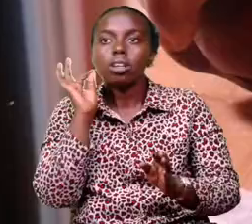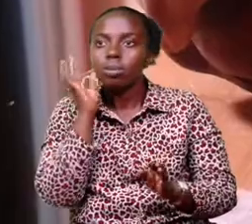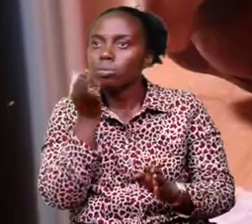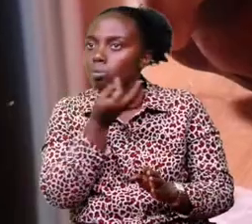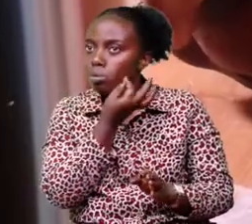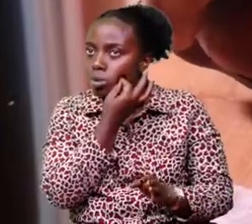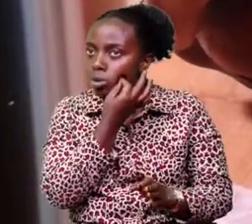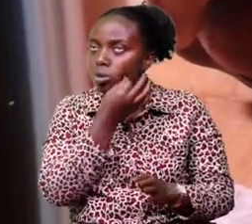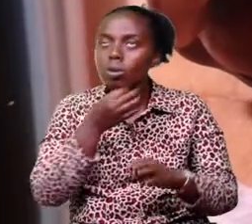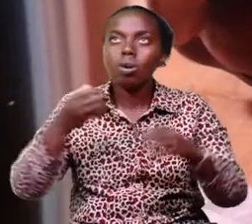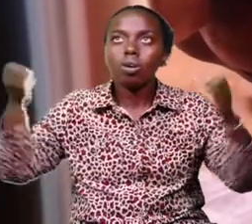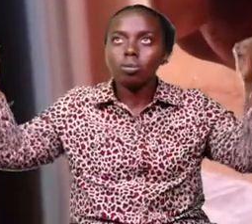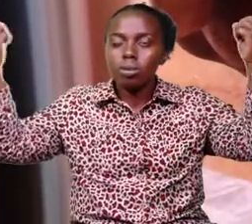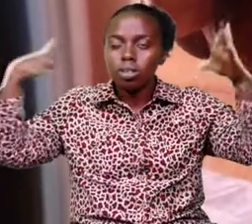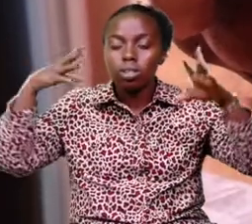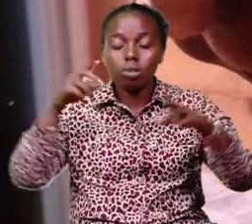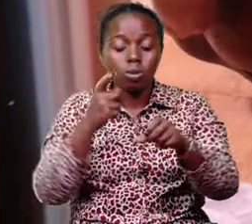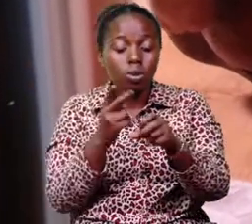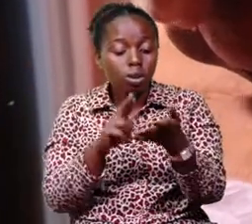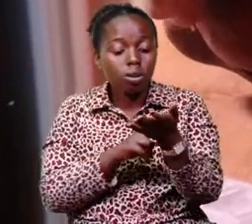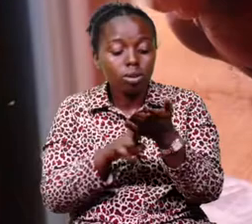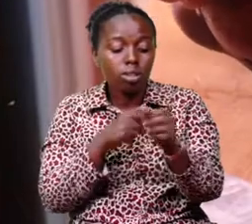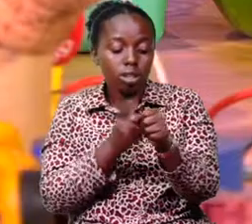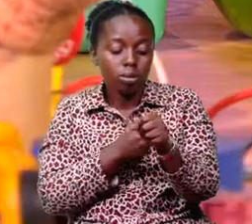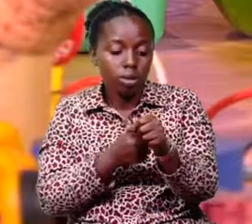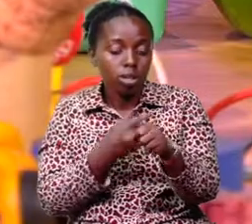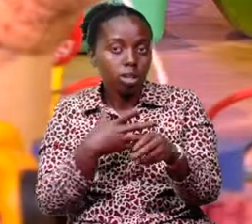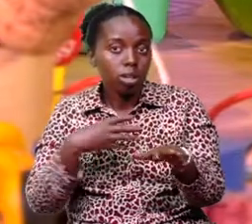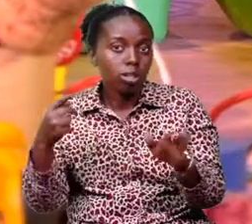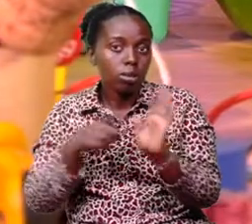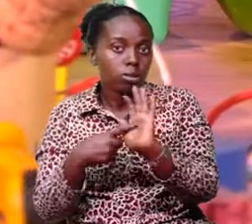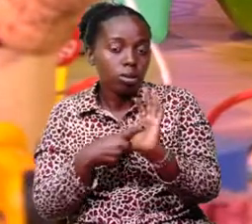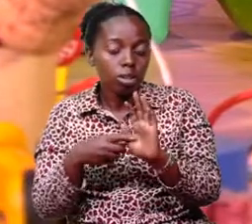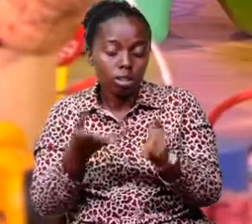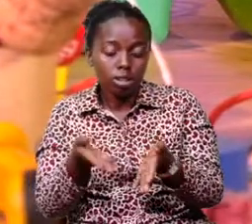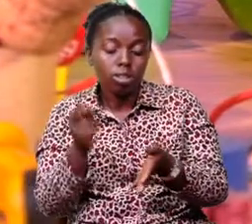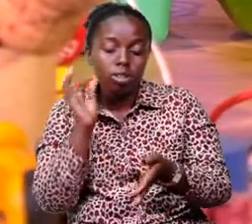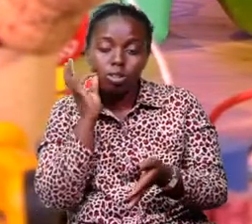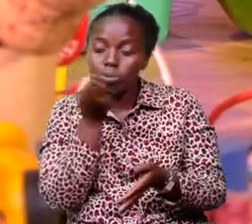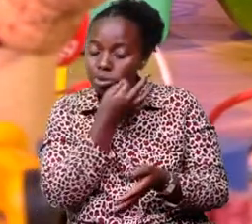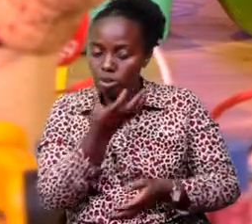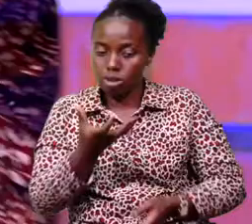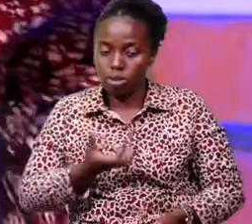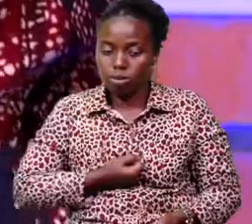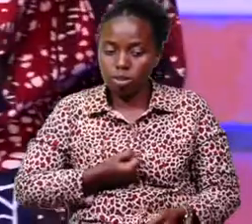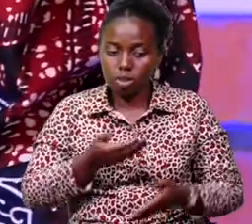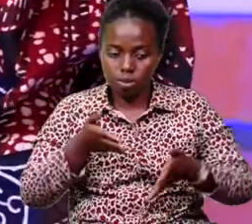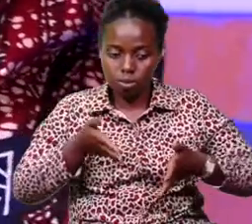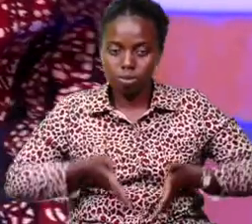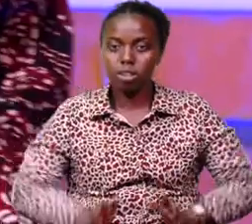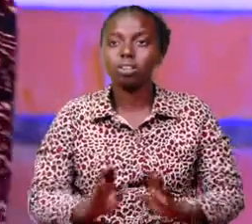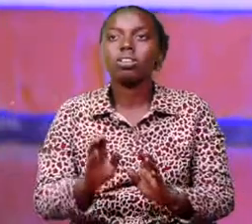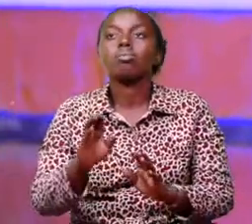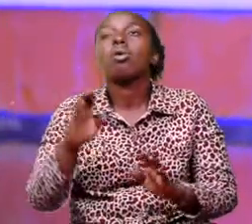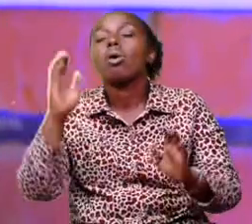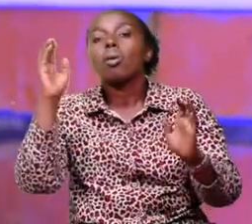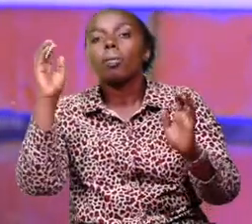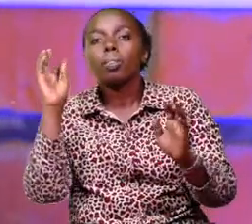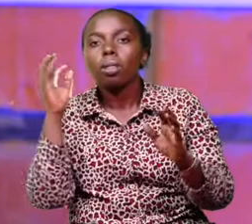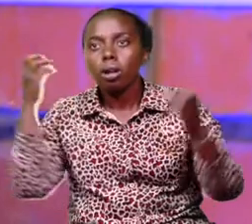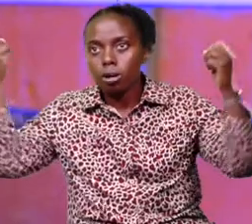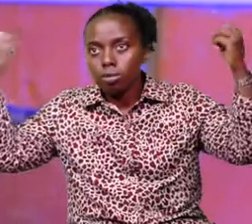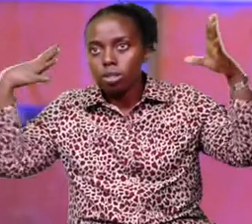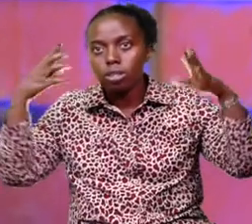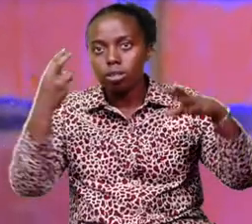amashanyarazi twe twakoreshaga ibirayi ariko bagiye kutwereka uburyo izi mbuto afite hano ari buze kuzibyazamo amashanyarazi rero